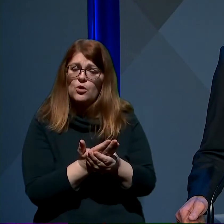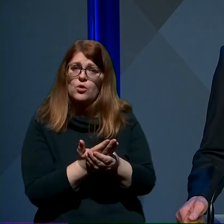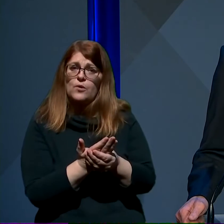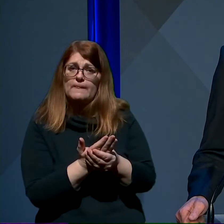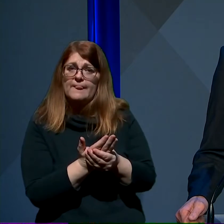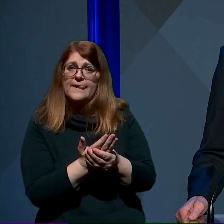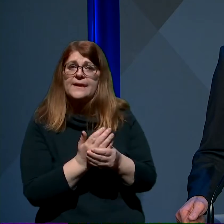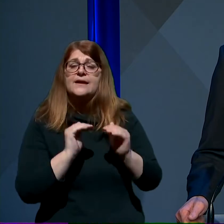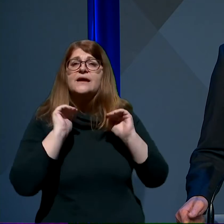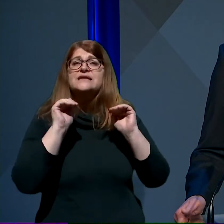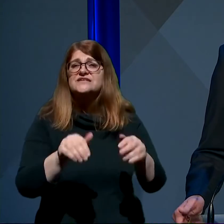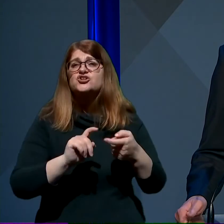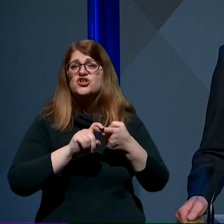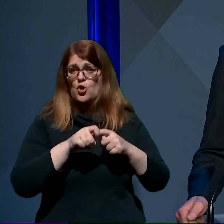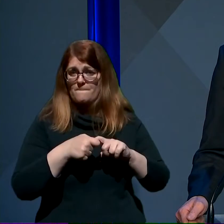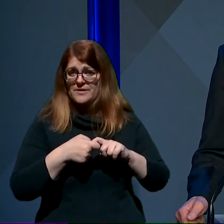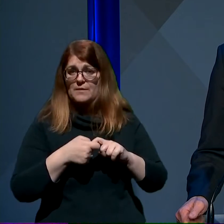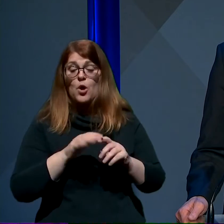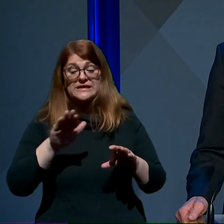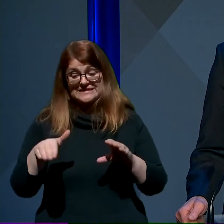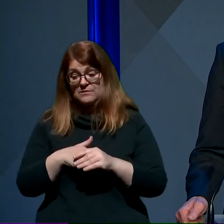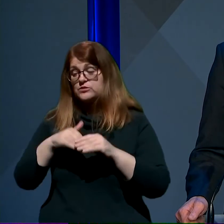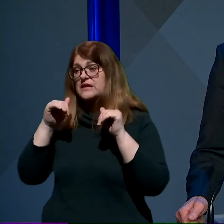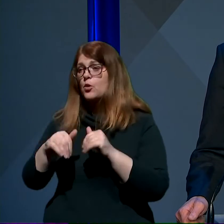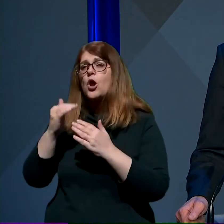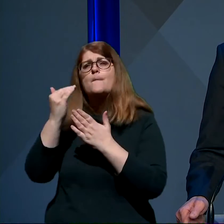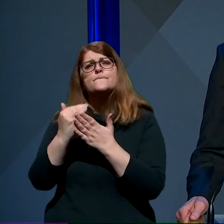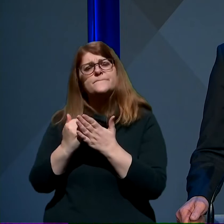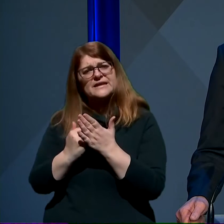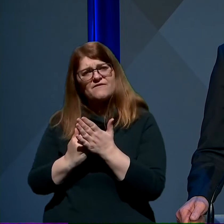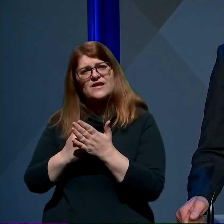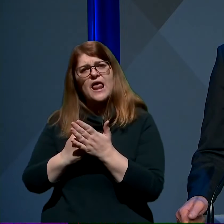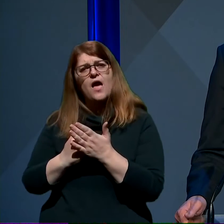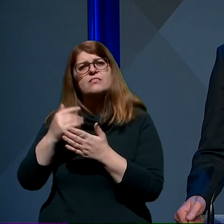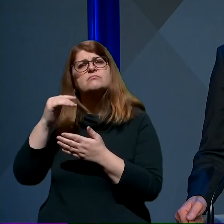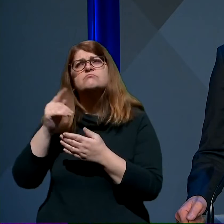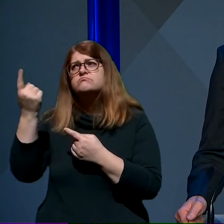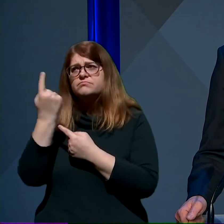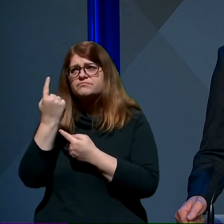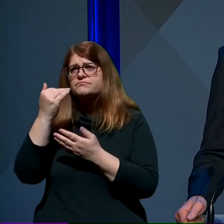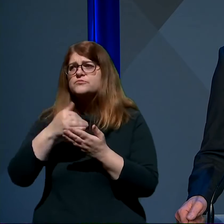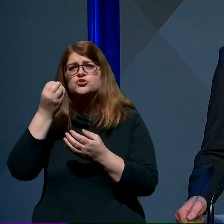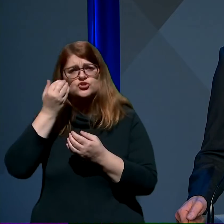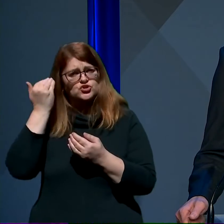ustrezno zaščitno opremo, zaposleni pa morajo pravila in navodila strogo upoštevati.